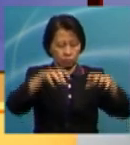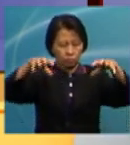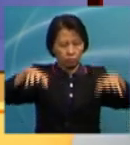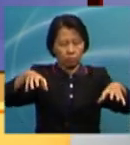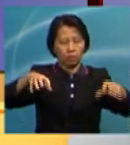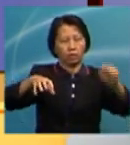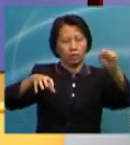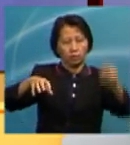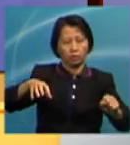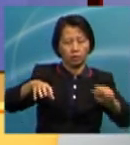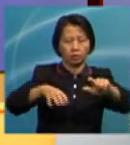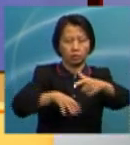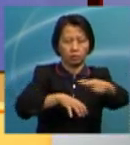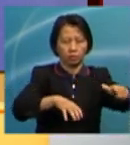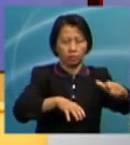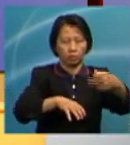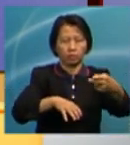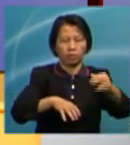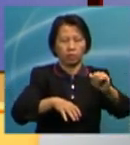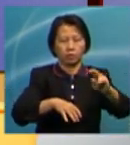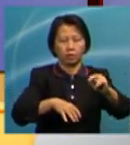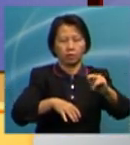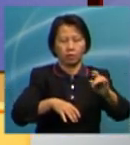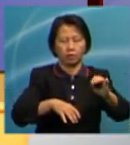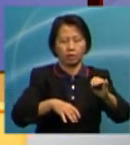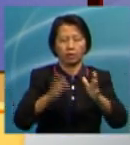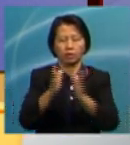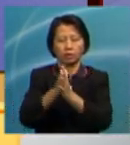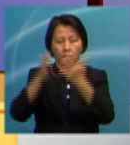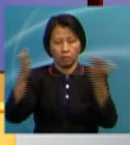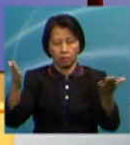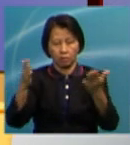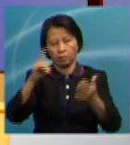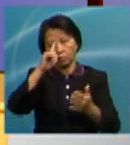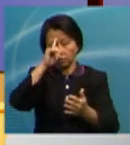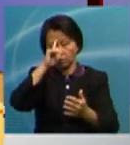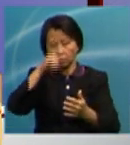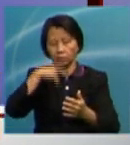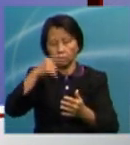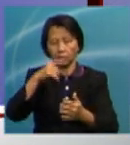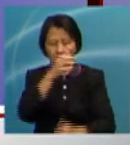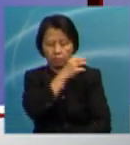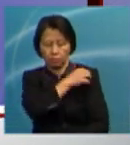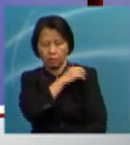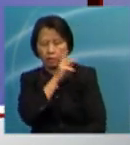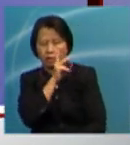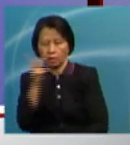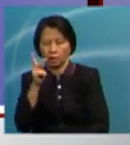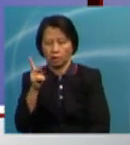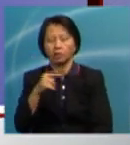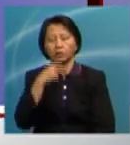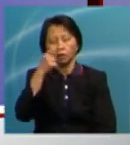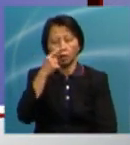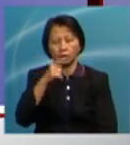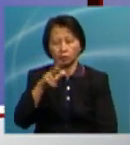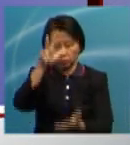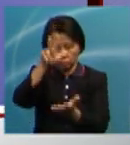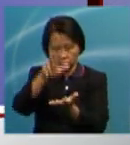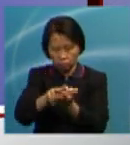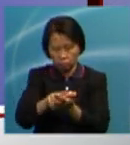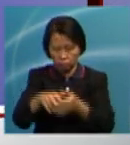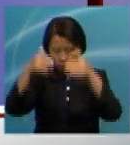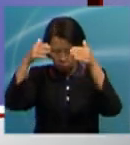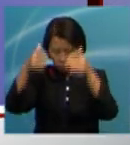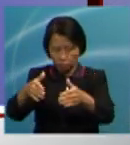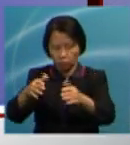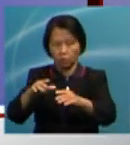koridor Selatan lautan Hindi Akhbar the times of India memetik sumber seorang pegawai kanan negara itu katanya pengesanan tertumpu